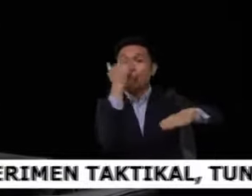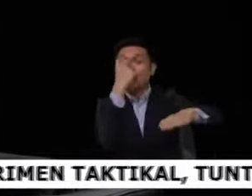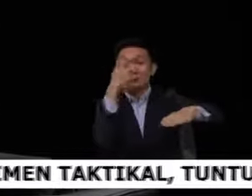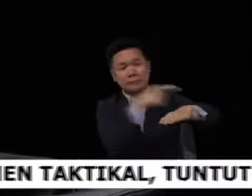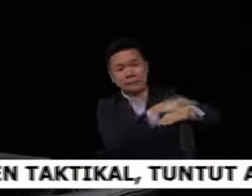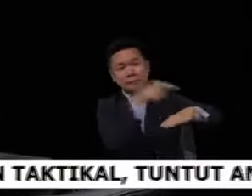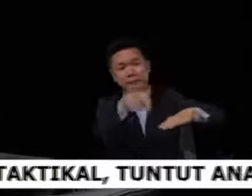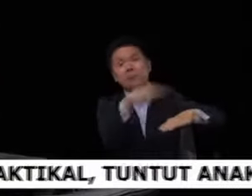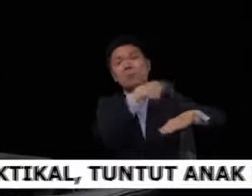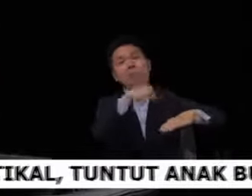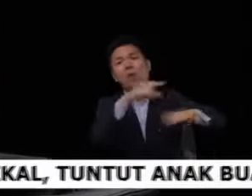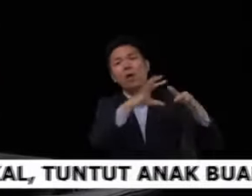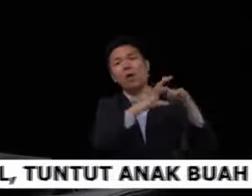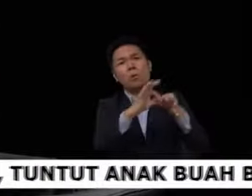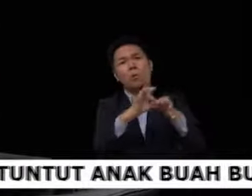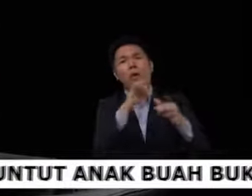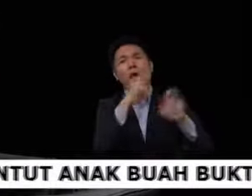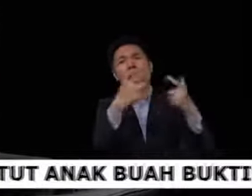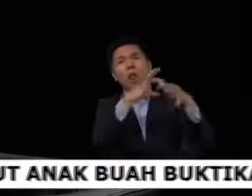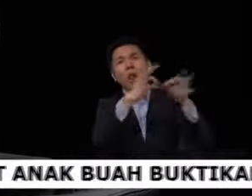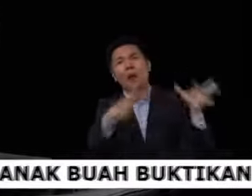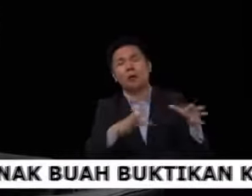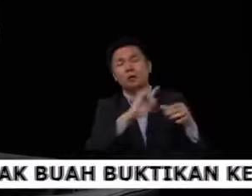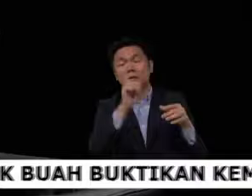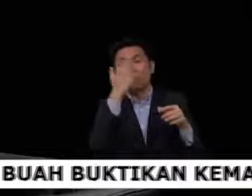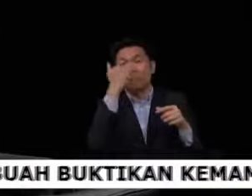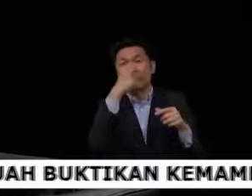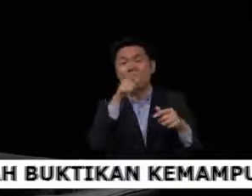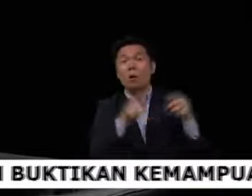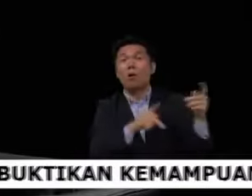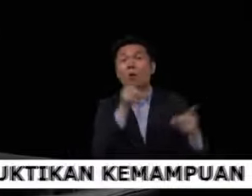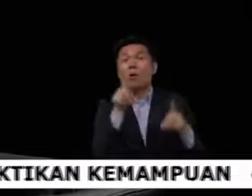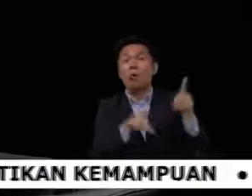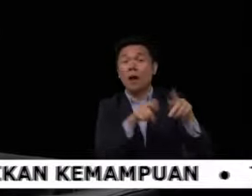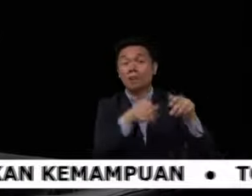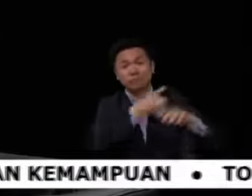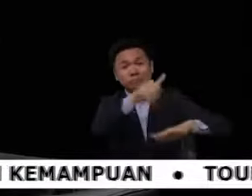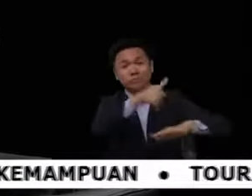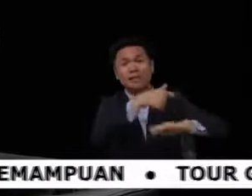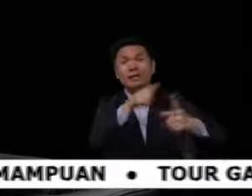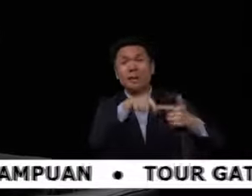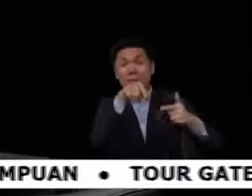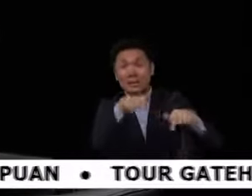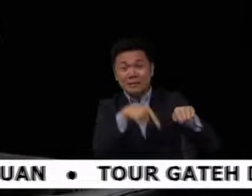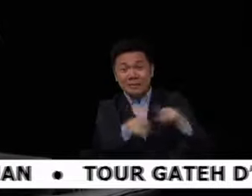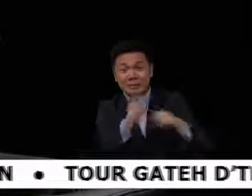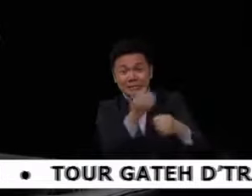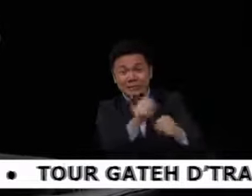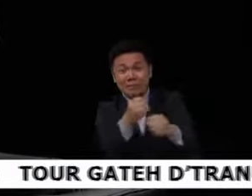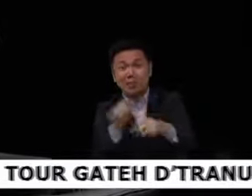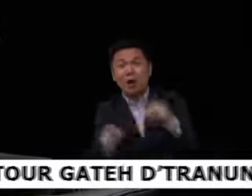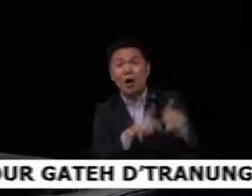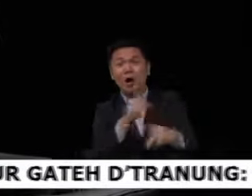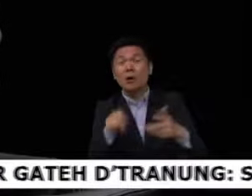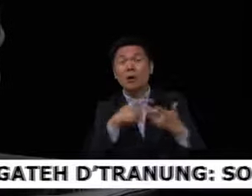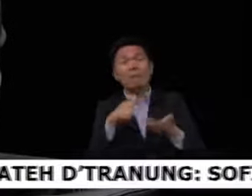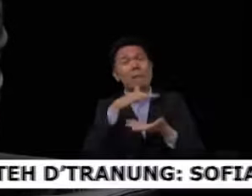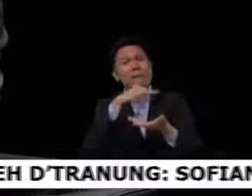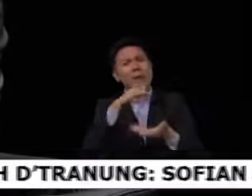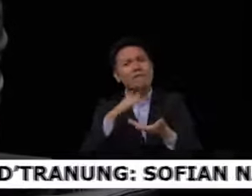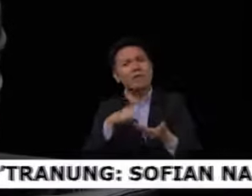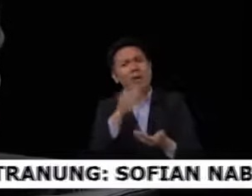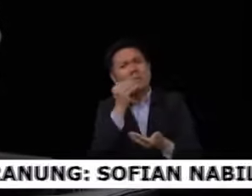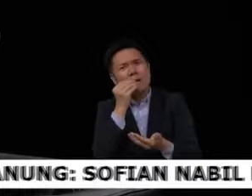sebab hubungannya penting bukan untuk pergerakan manusia tapi bantuan keselamatan itu nanti enam menyampaikan bekala